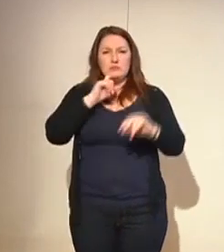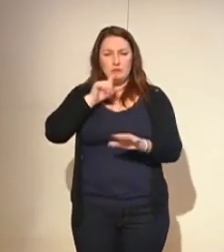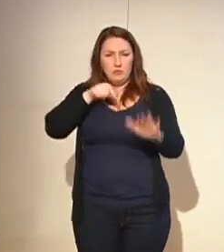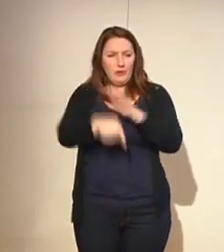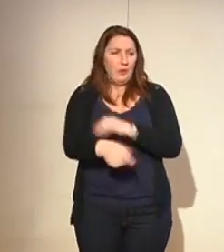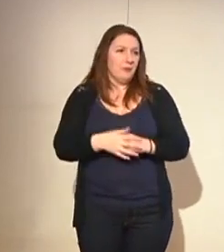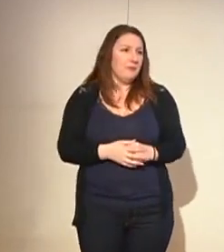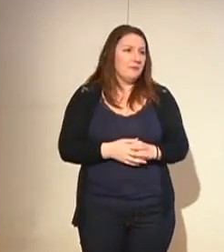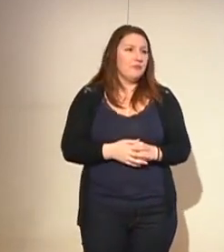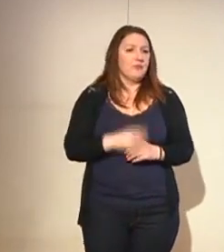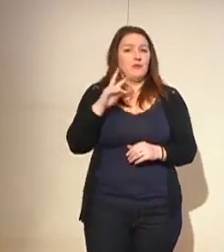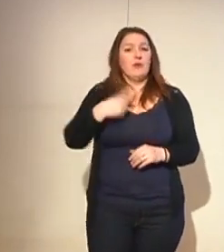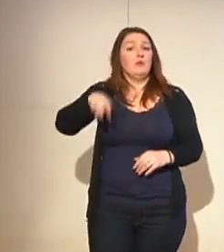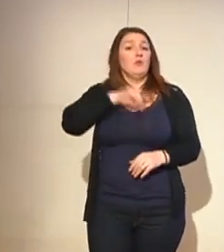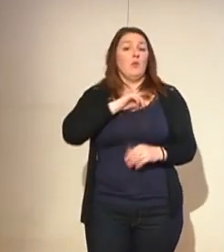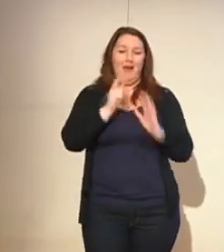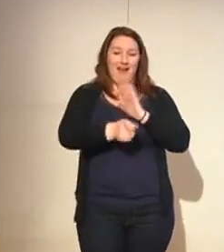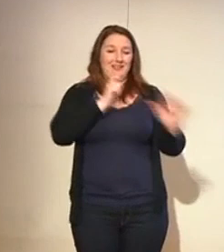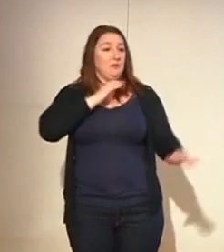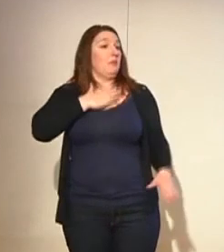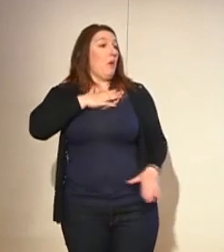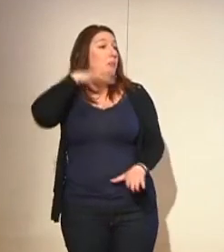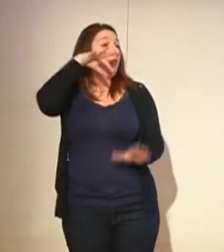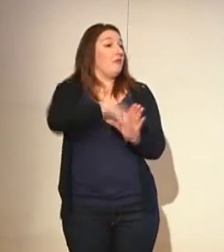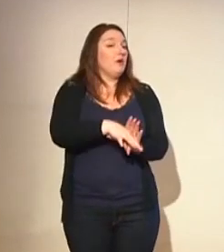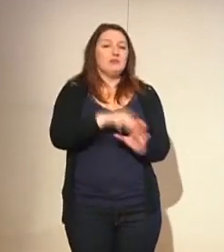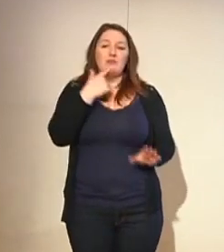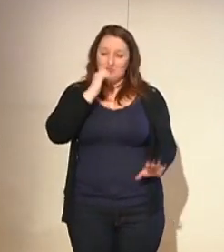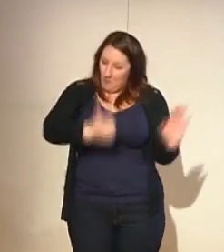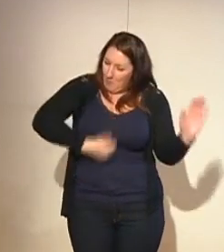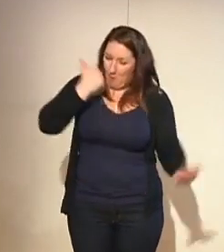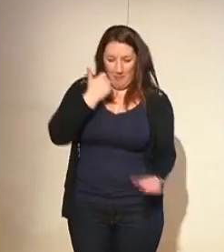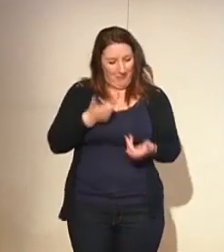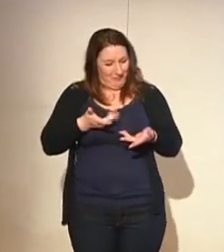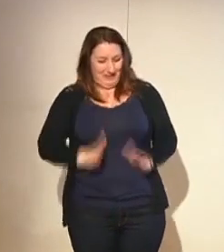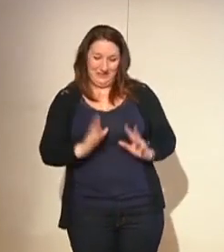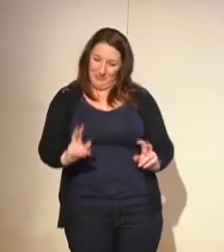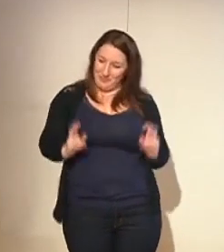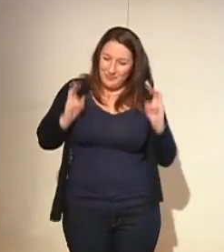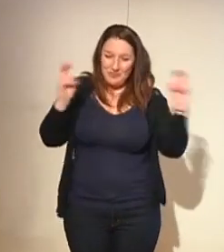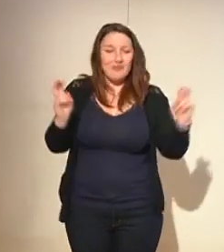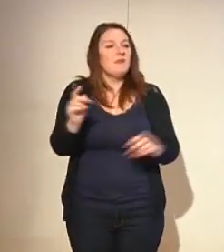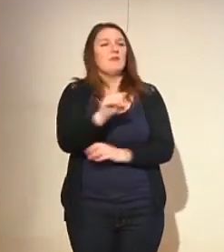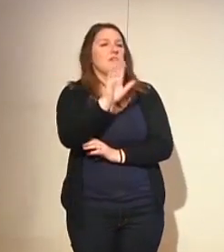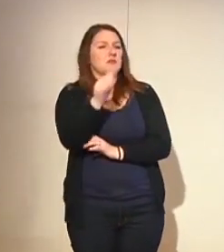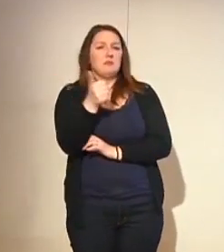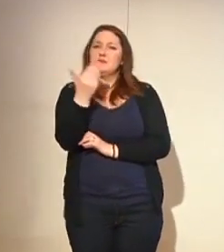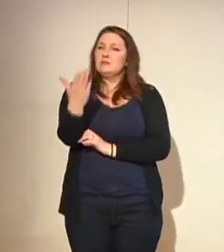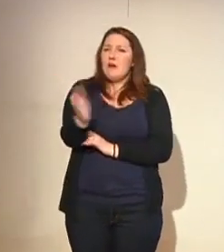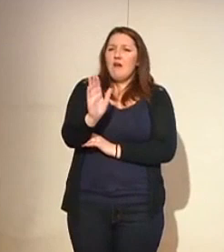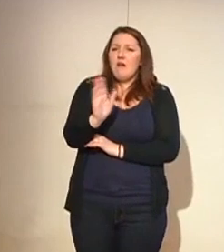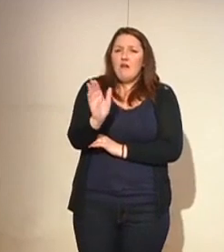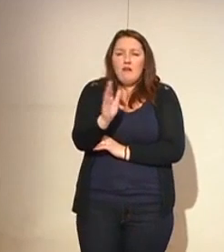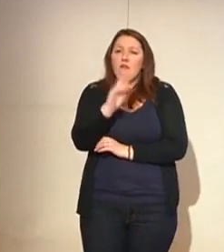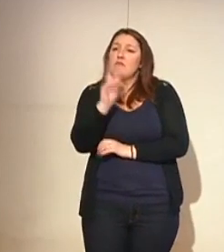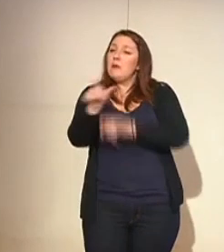propre niveau d'indemnité de parler d'une autoaugmentation comme pourrait l'entendre n'importe lequel de